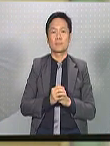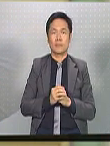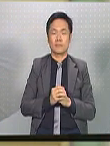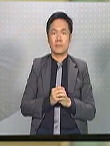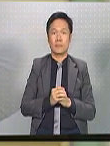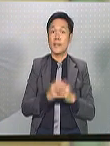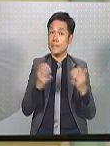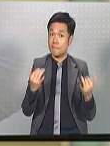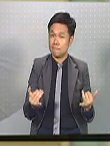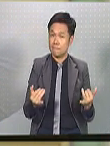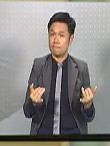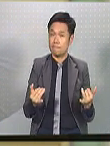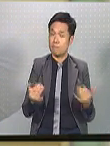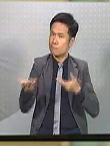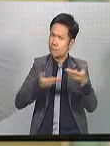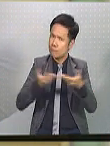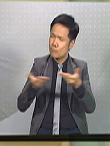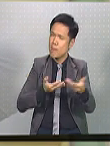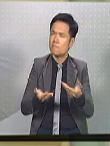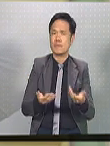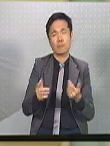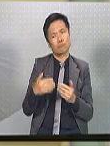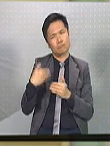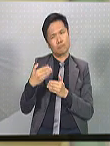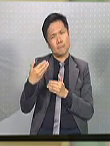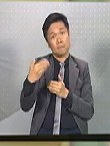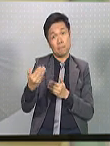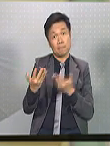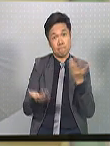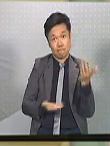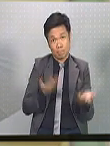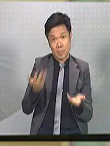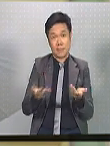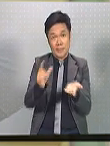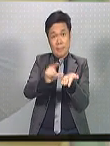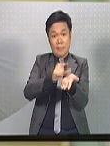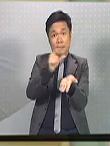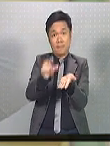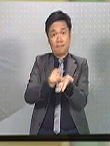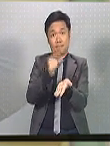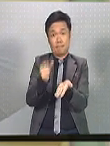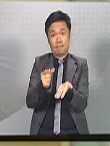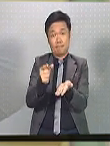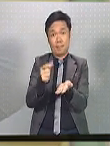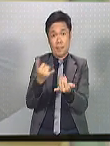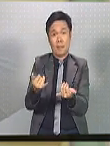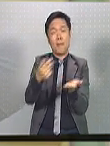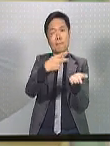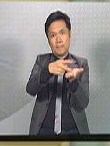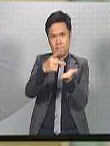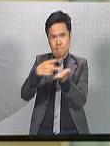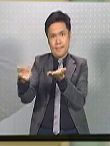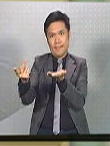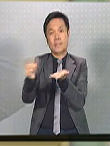kita membincangkan dalam beberapa hari lagi mungkin gaji akan dibayar